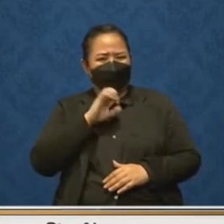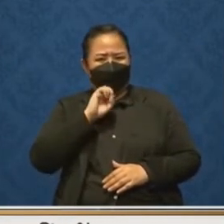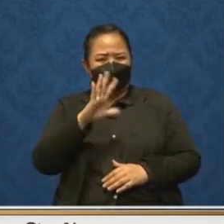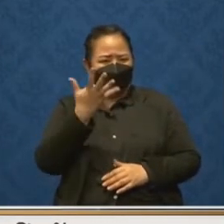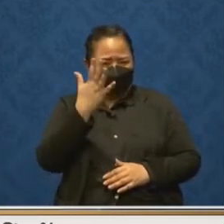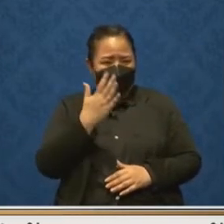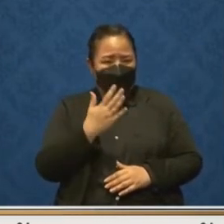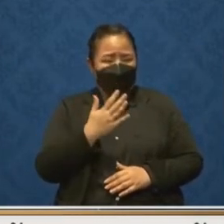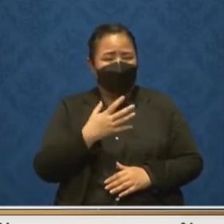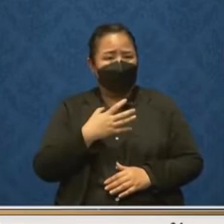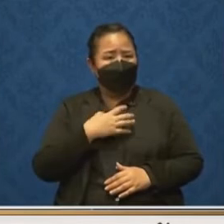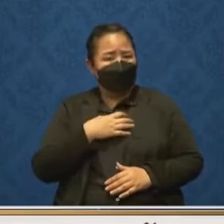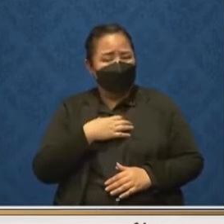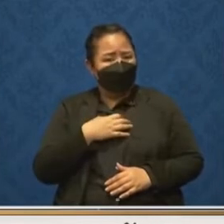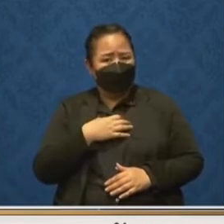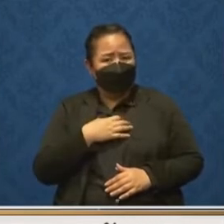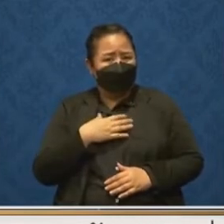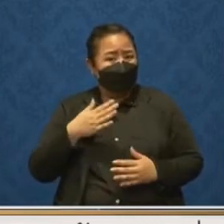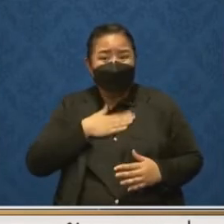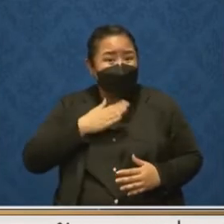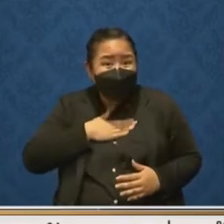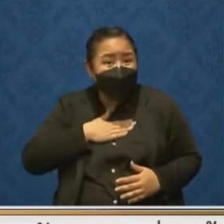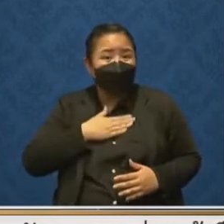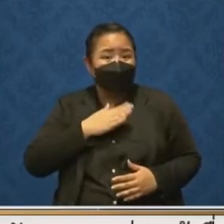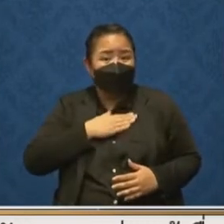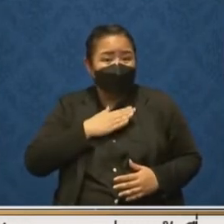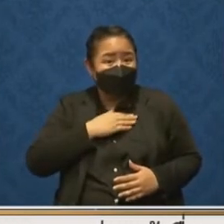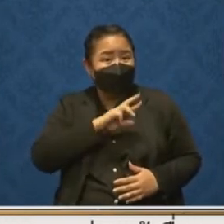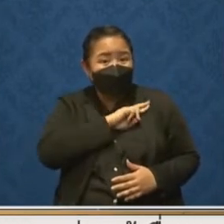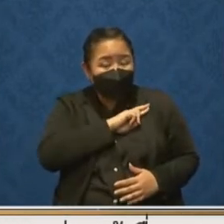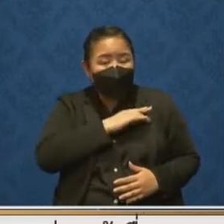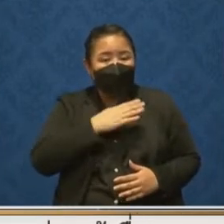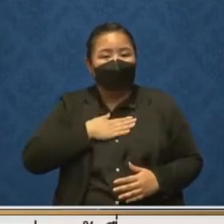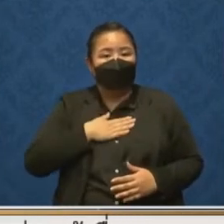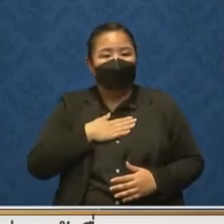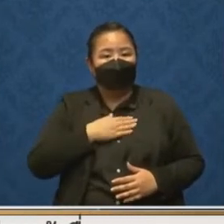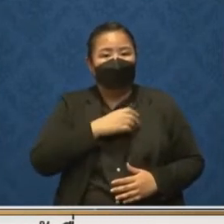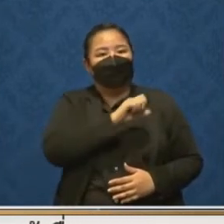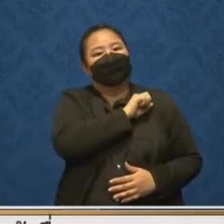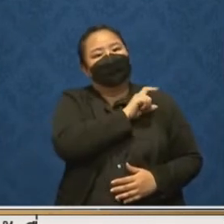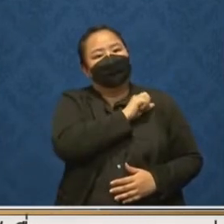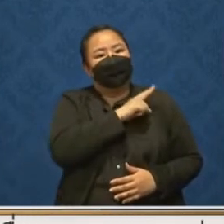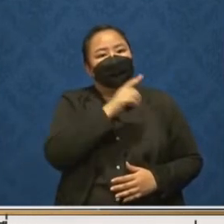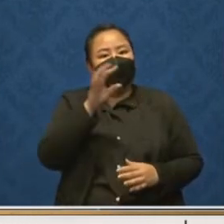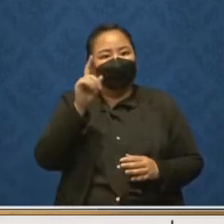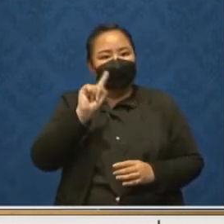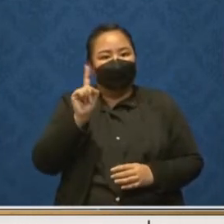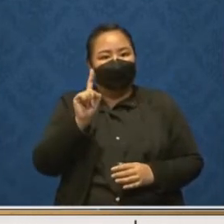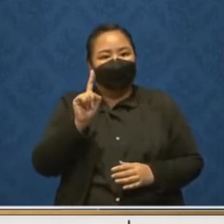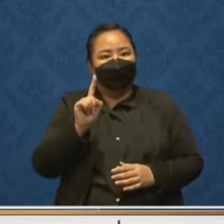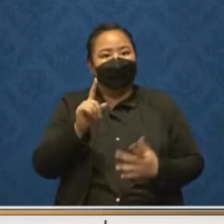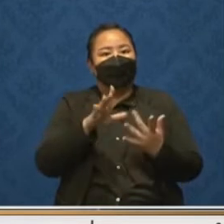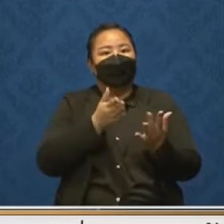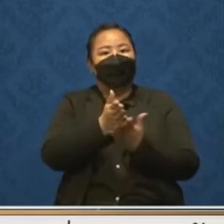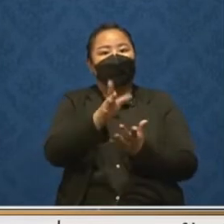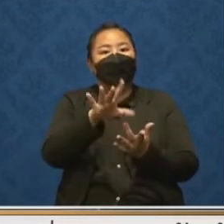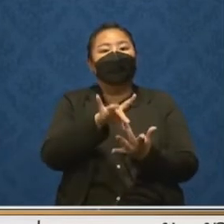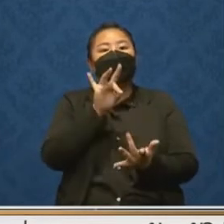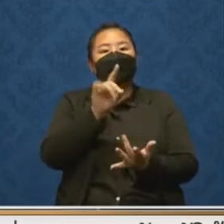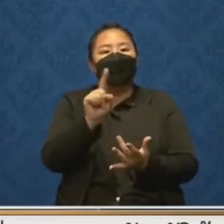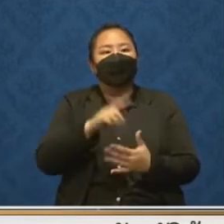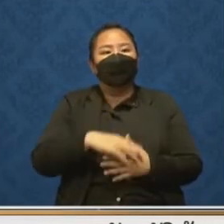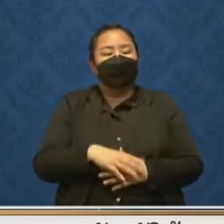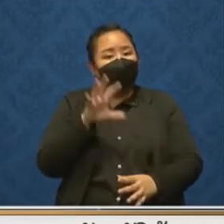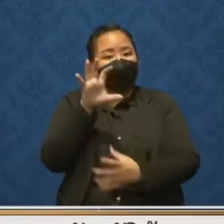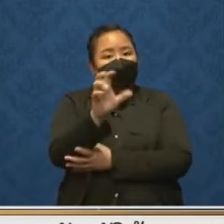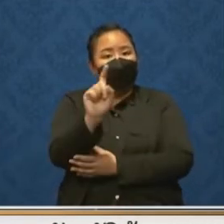อฟงไผouthมไม